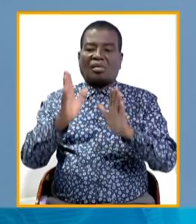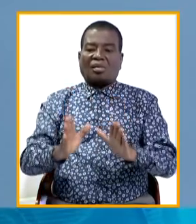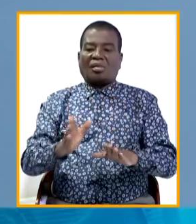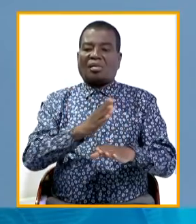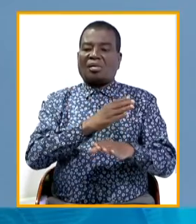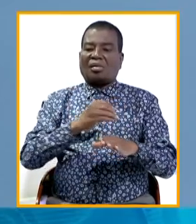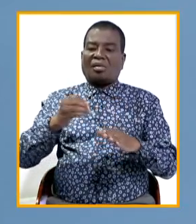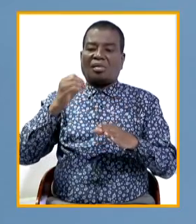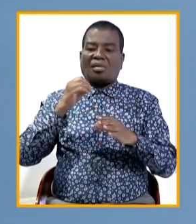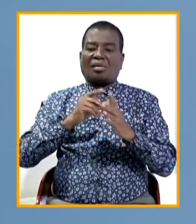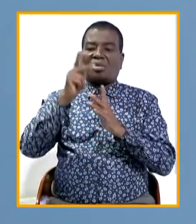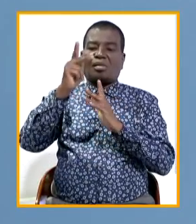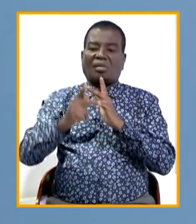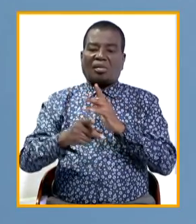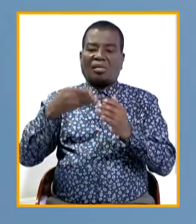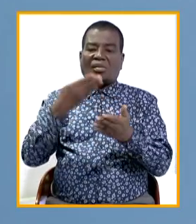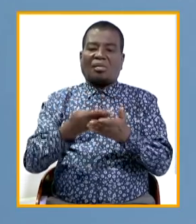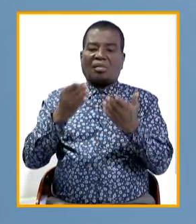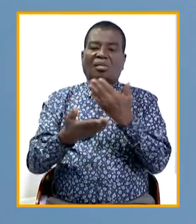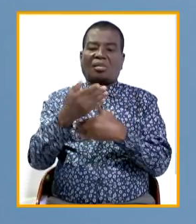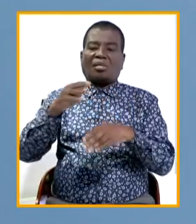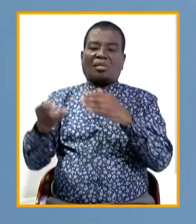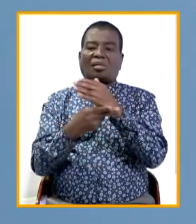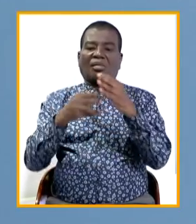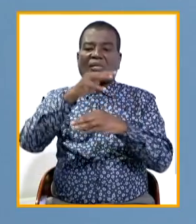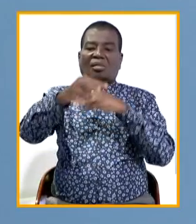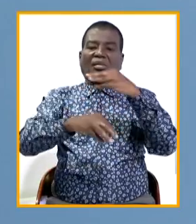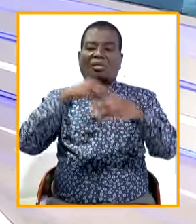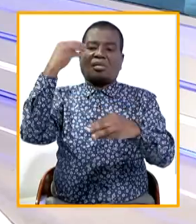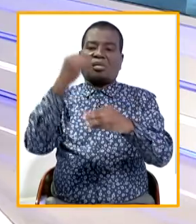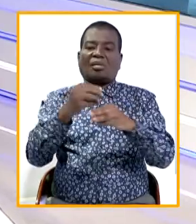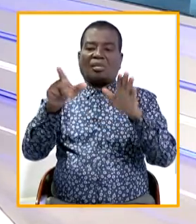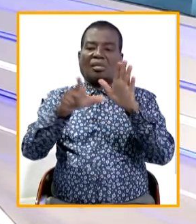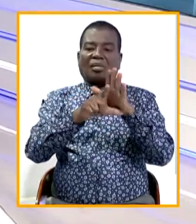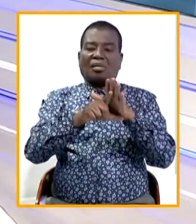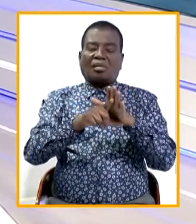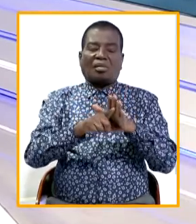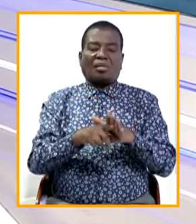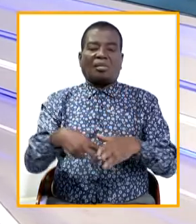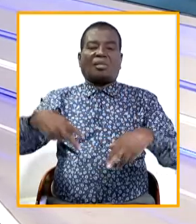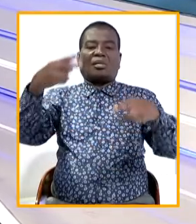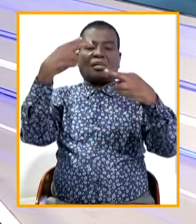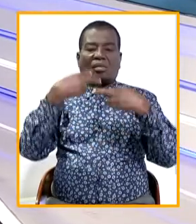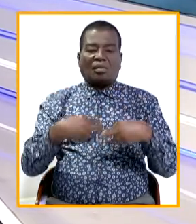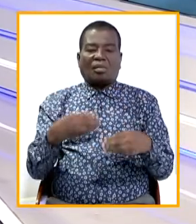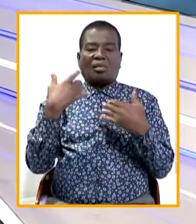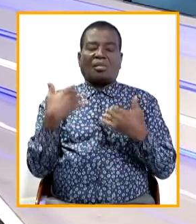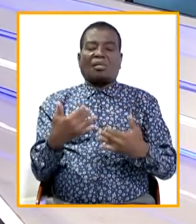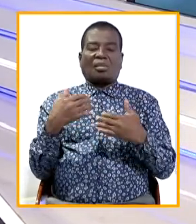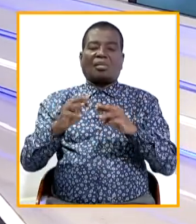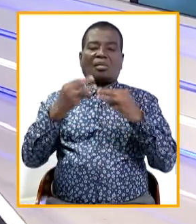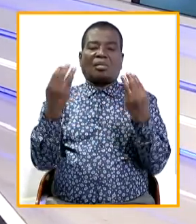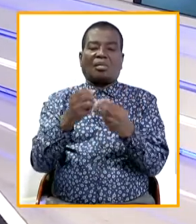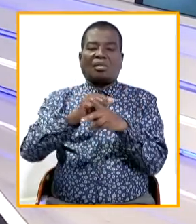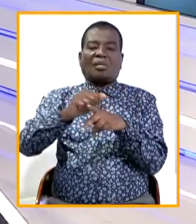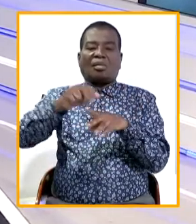PAGDS, un projet financé par la Banque mondiale. On en vient maintenant à cet atelier de formation